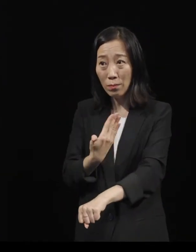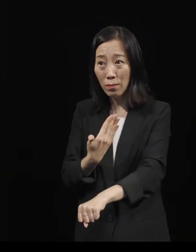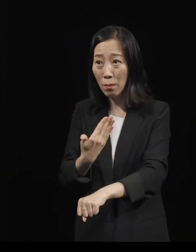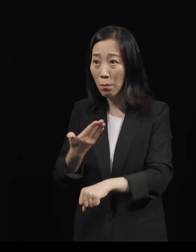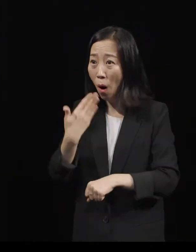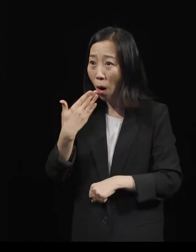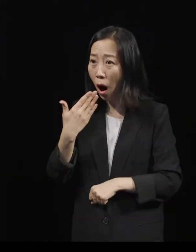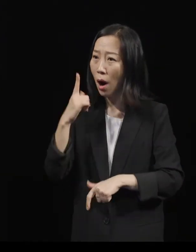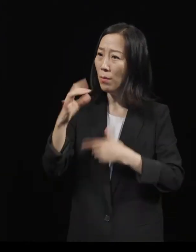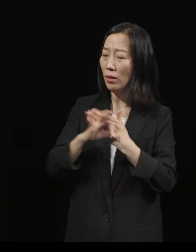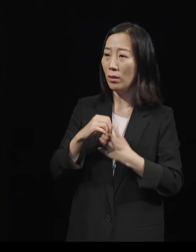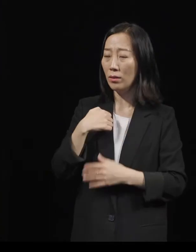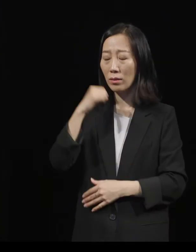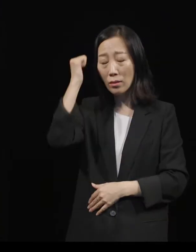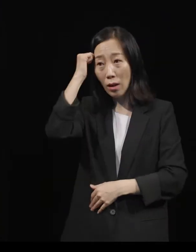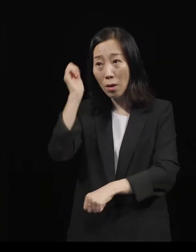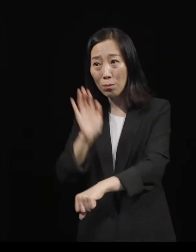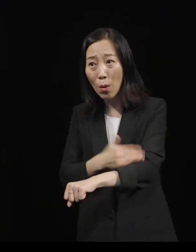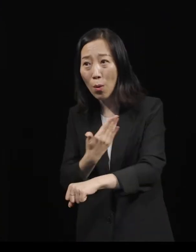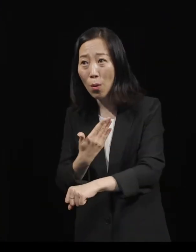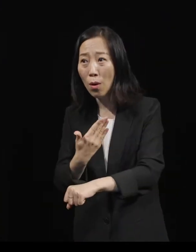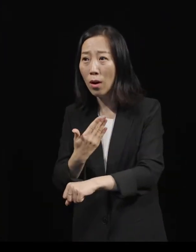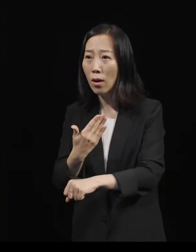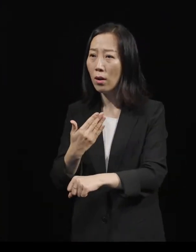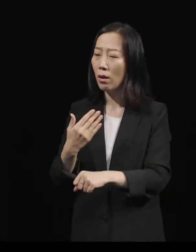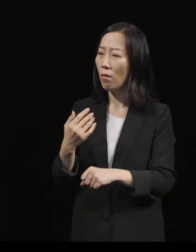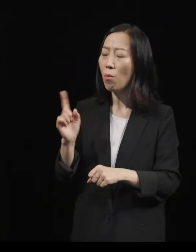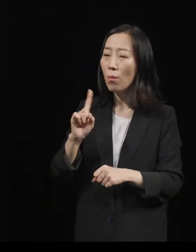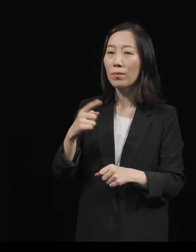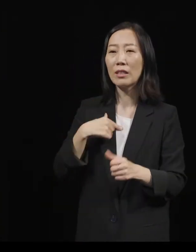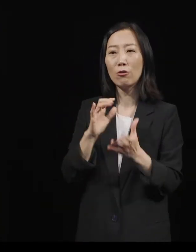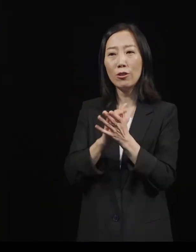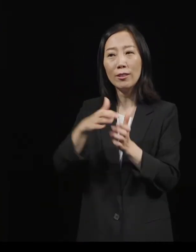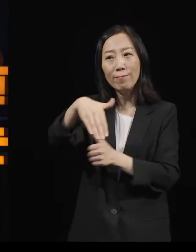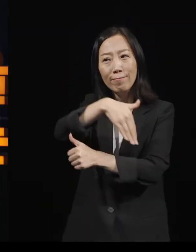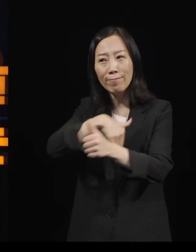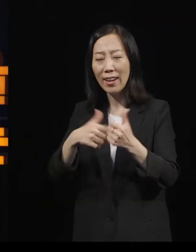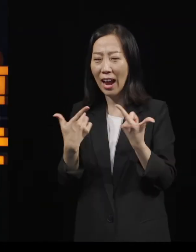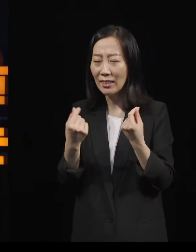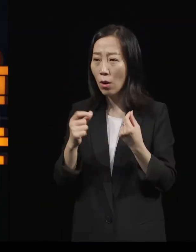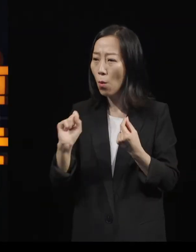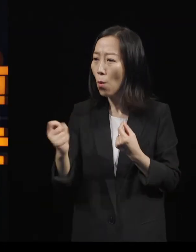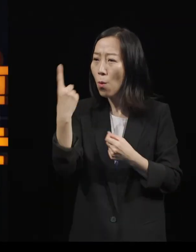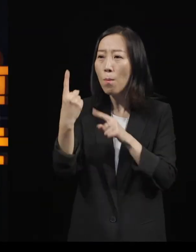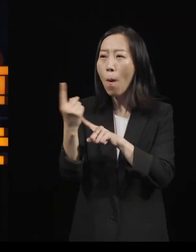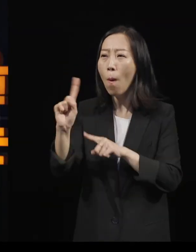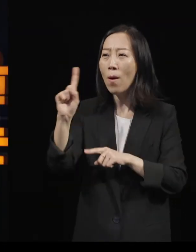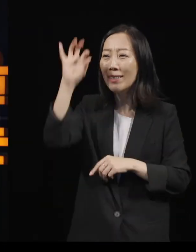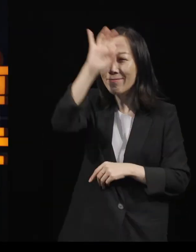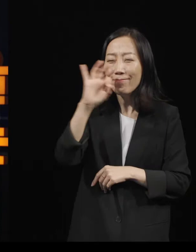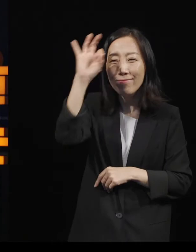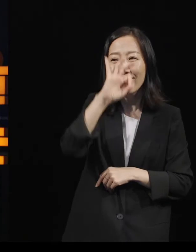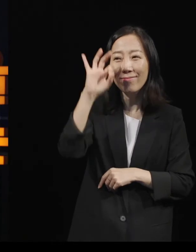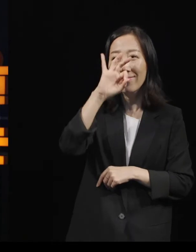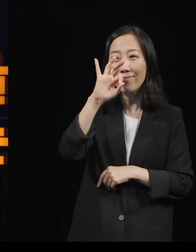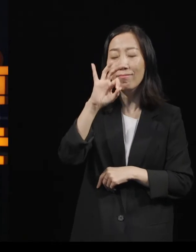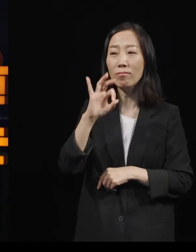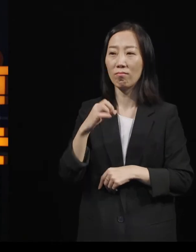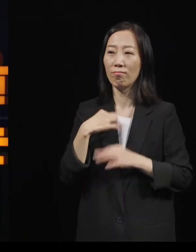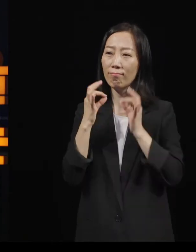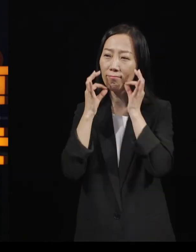잘 못 잤나? 그리고 주위 사람들도 같이 원인을 찾아주더라고요. 정말 친절하게요.